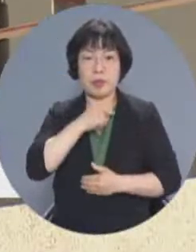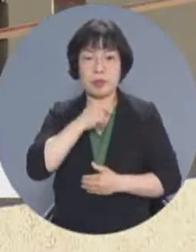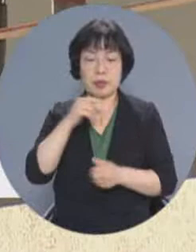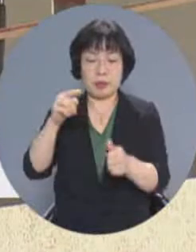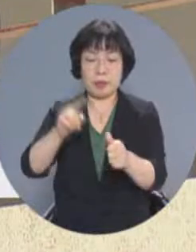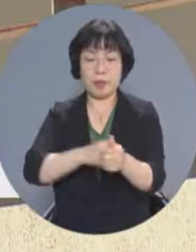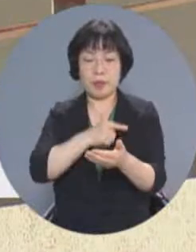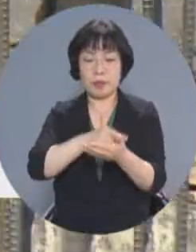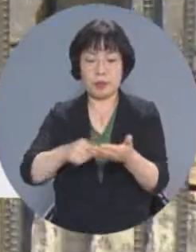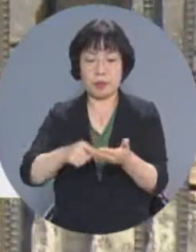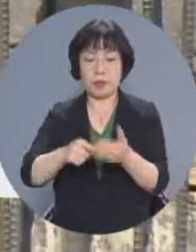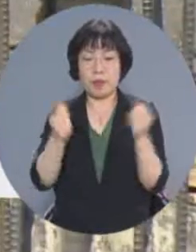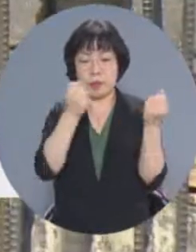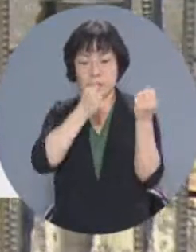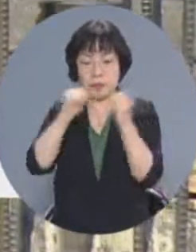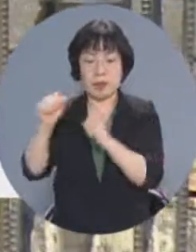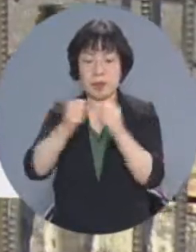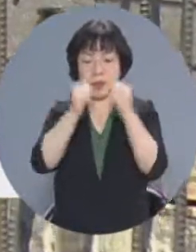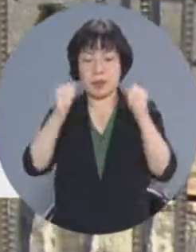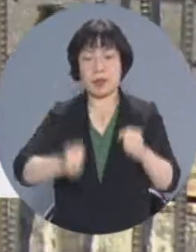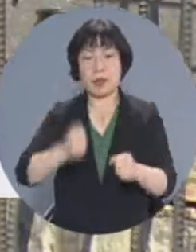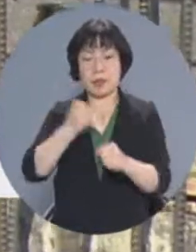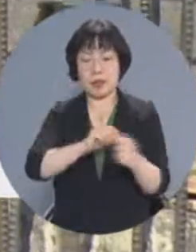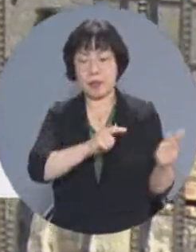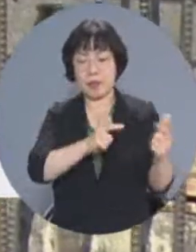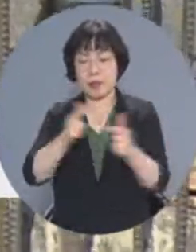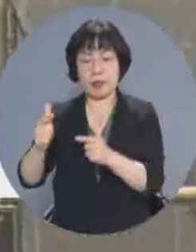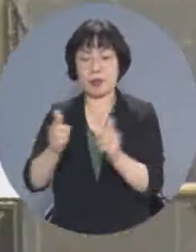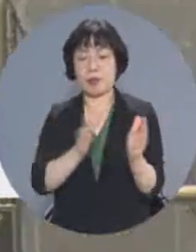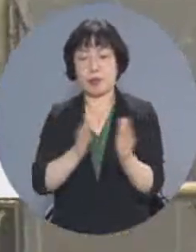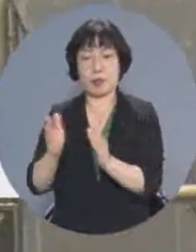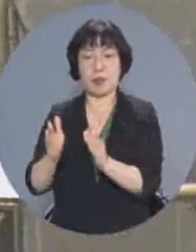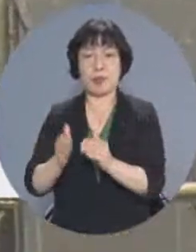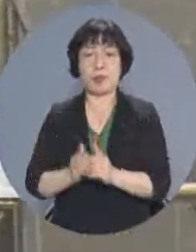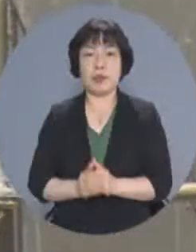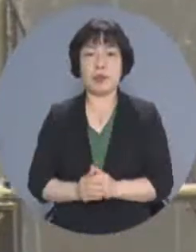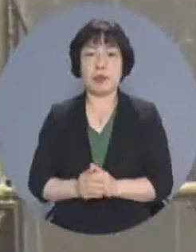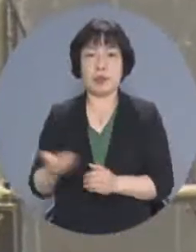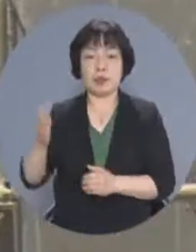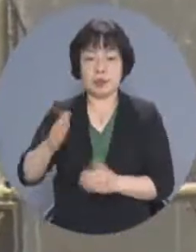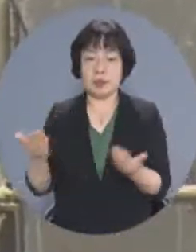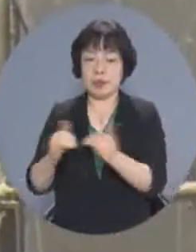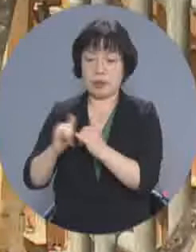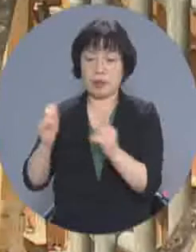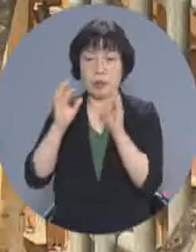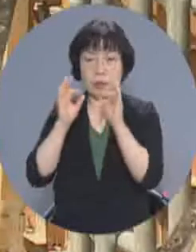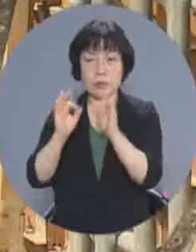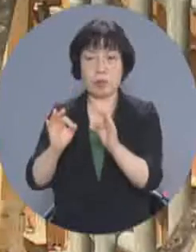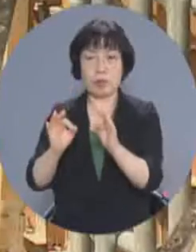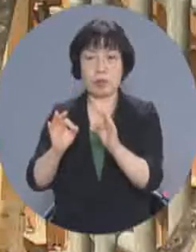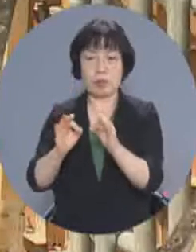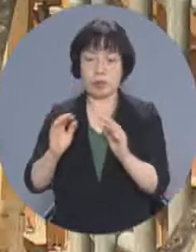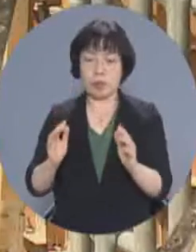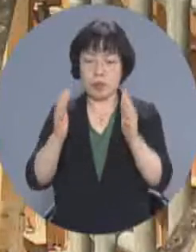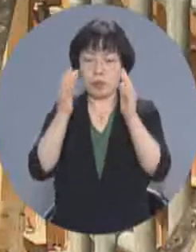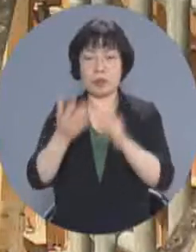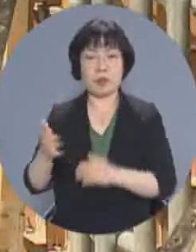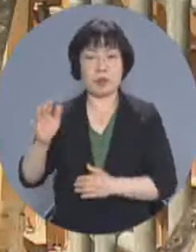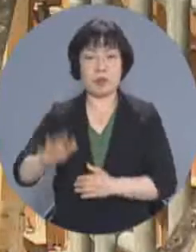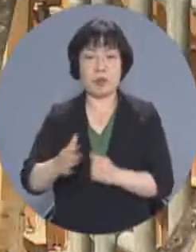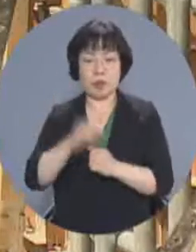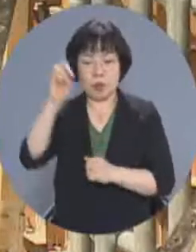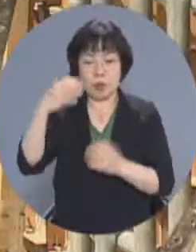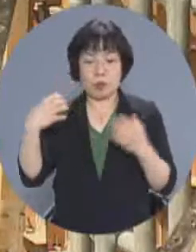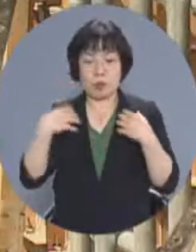재난대비 긴급대피 시스템도 도입하는 등 다양한 대책 마련에 나섰습니다. 하지만 노동자들은 대책에 대해서 환영을 하면서도